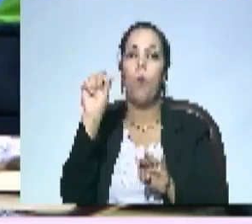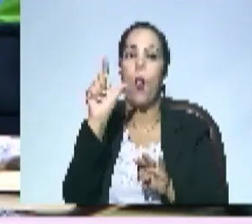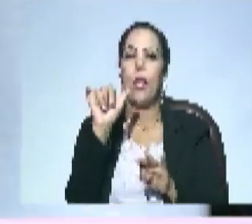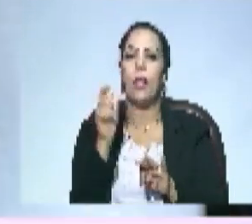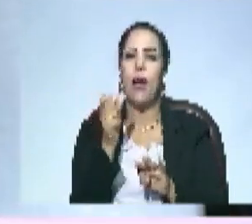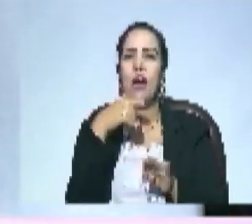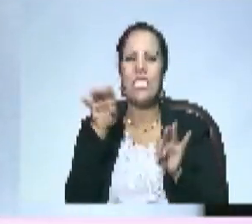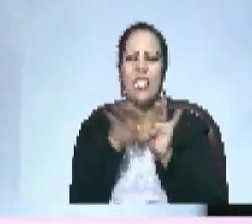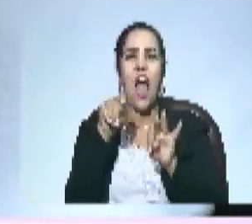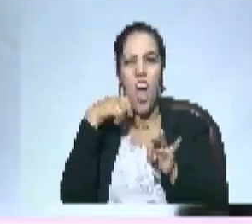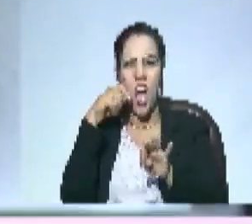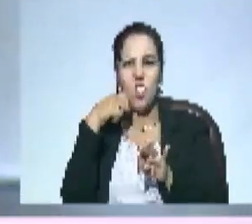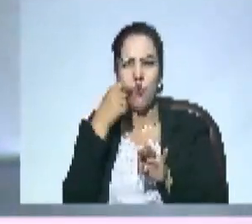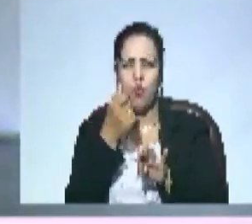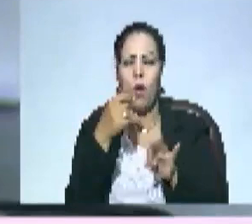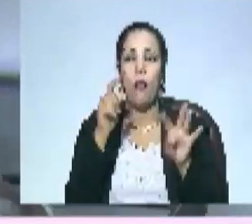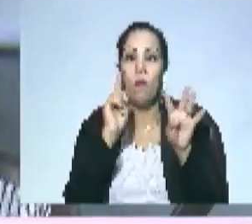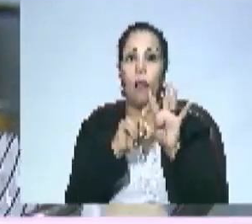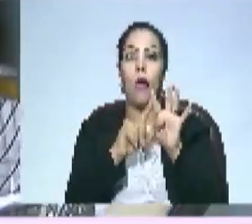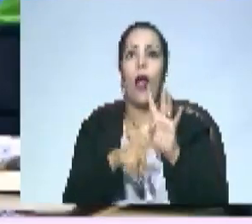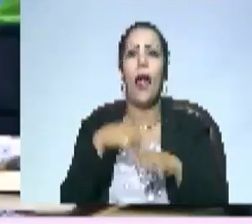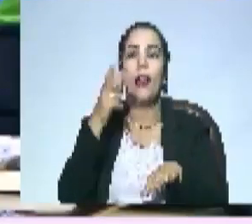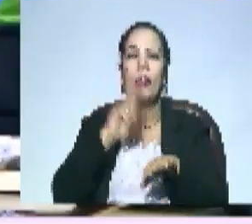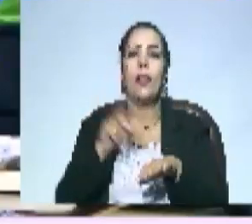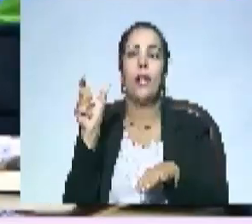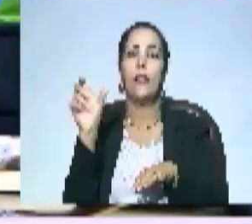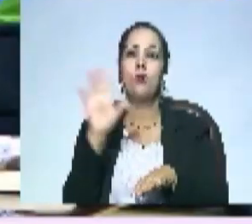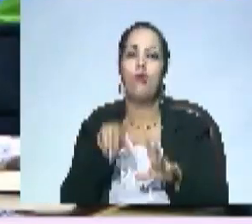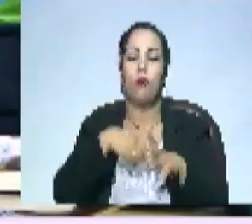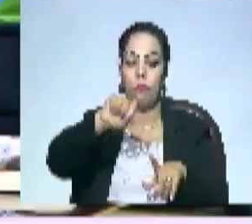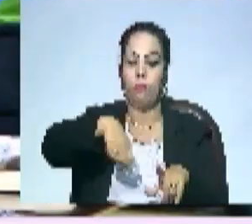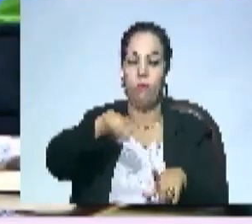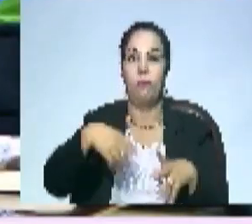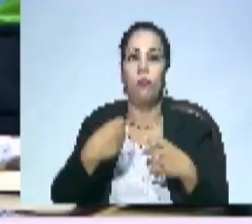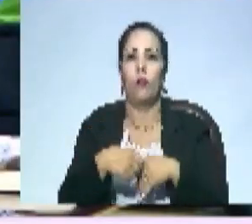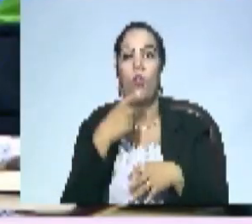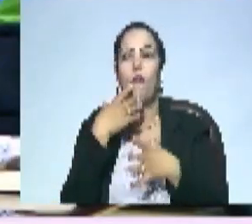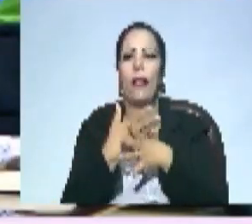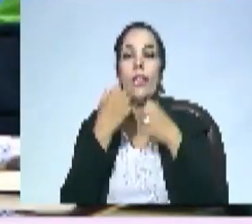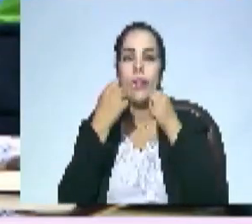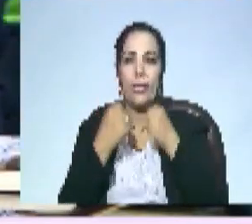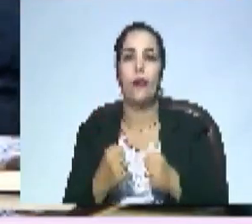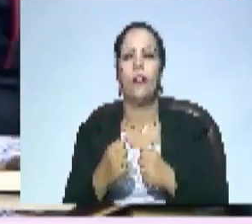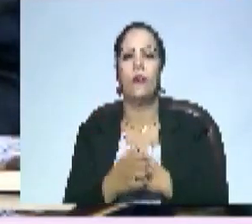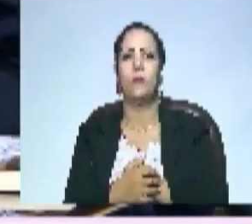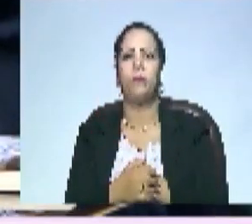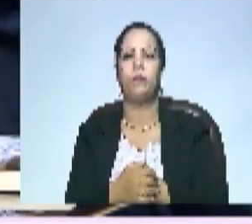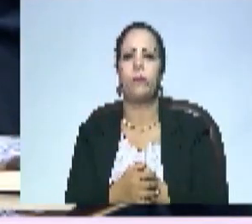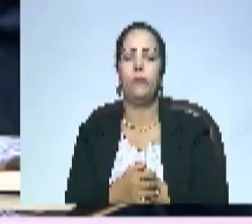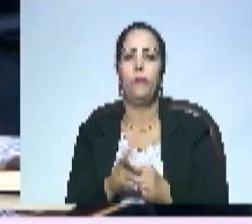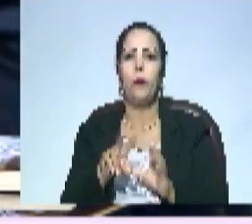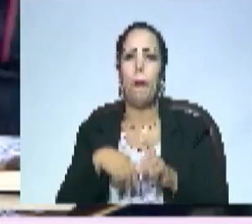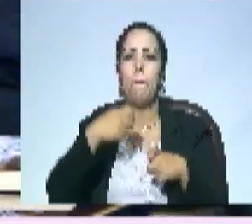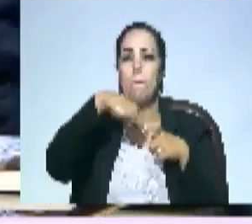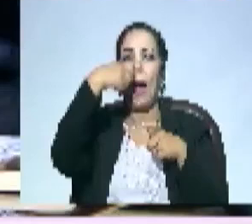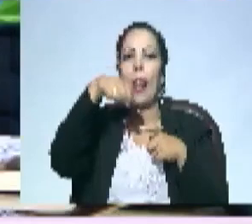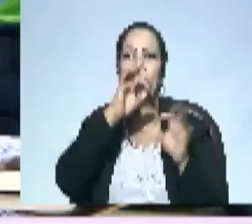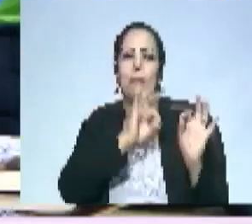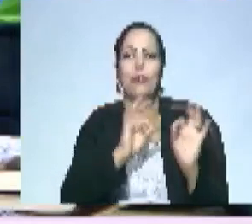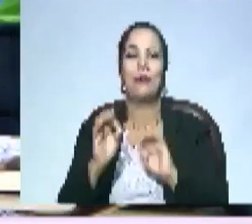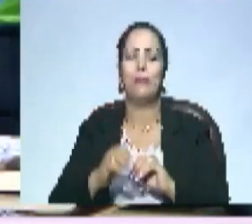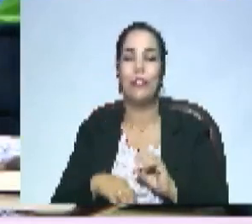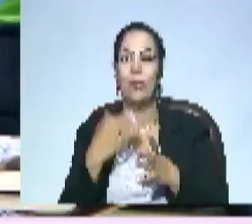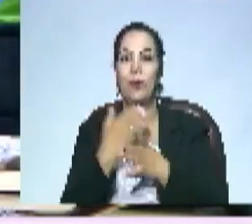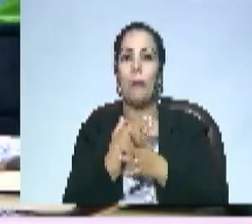كده عشان احطها هنا واقلبها معاها عشان تبقى هي دي القشطه اللي هنحشش